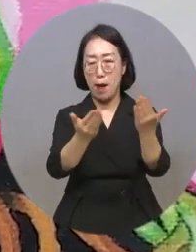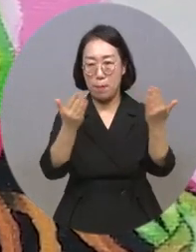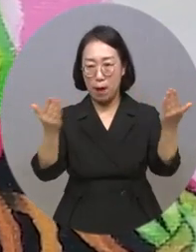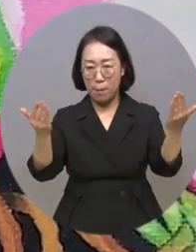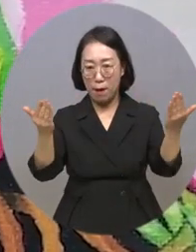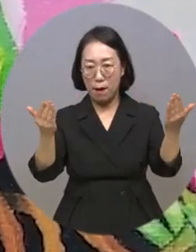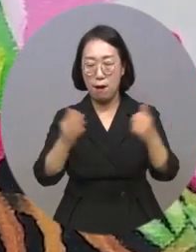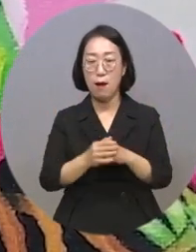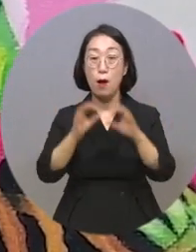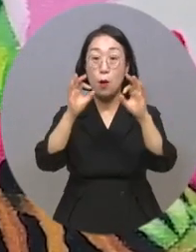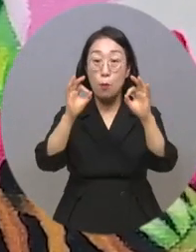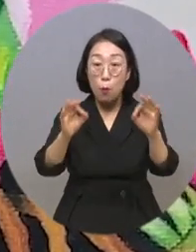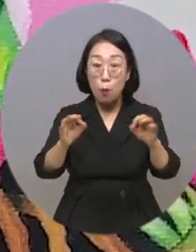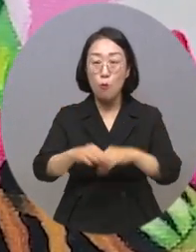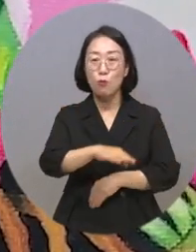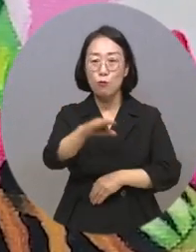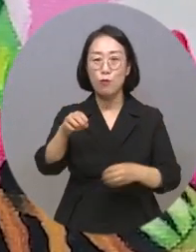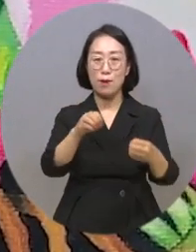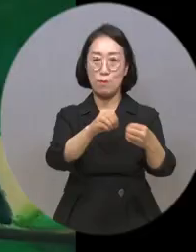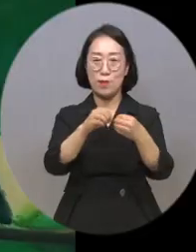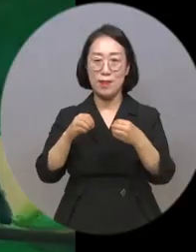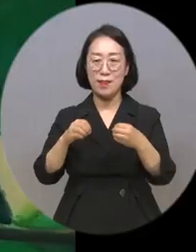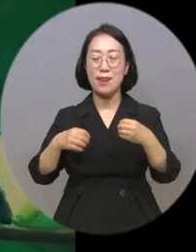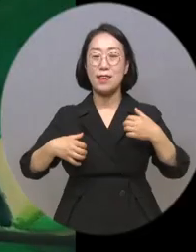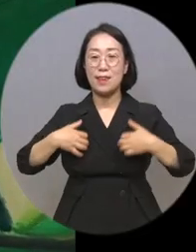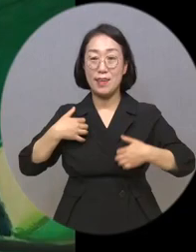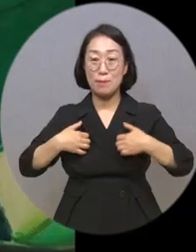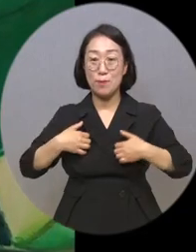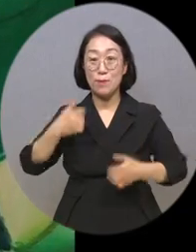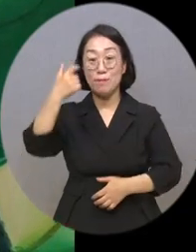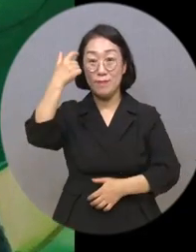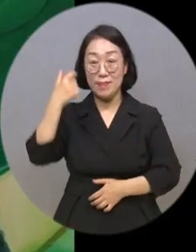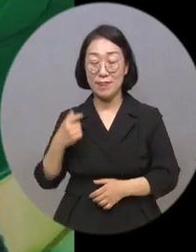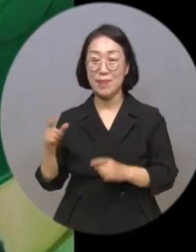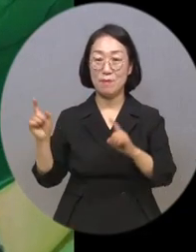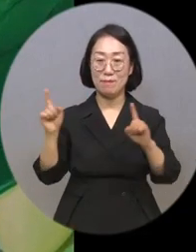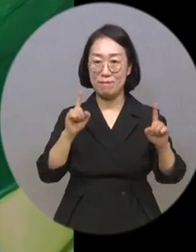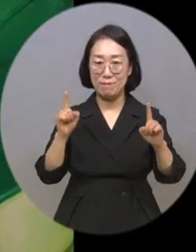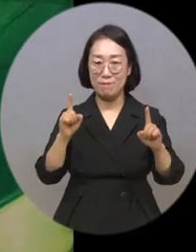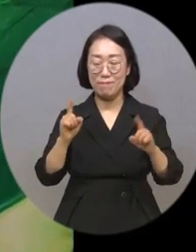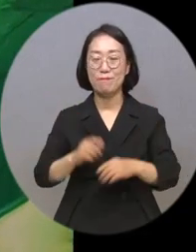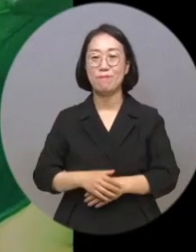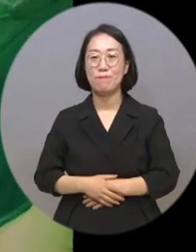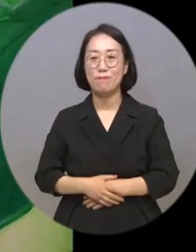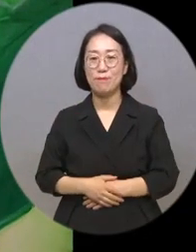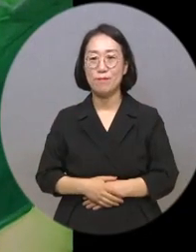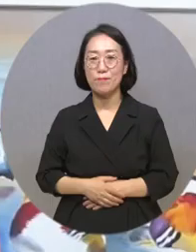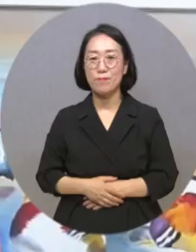모습에서 자연이 우리에게 전하는 기쁨을 전해줘 사람들의 시선을 사로잡습니다.